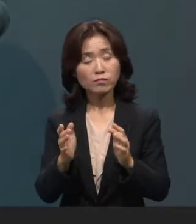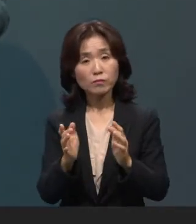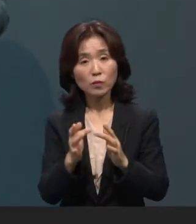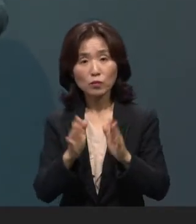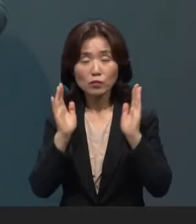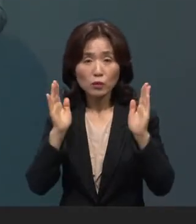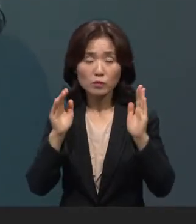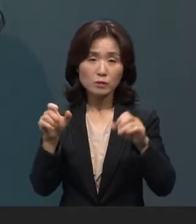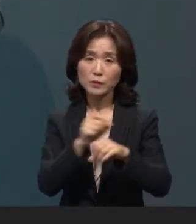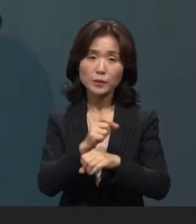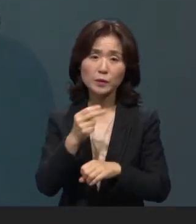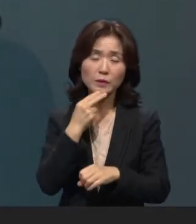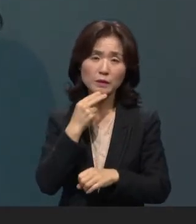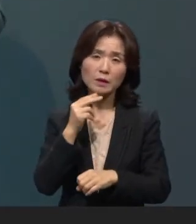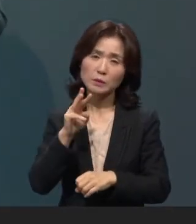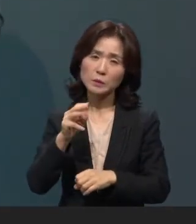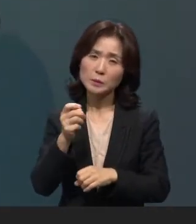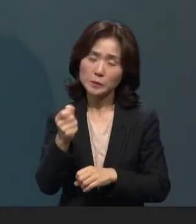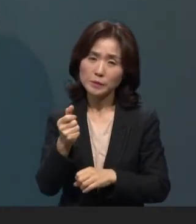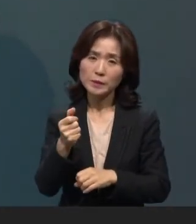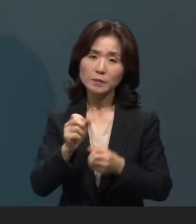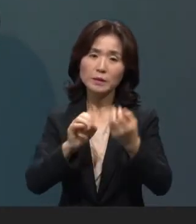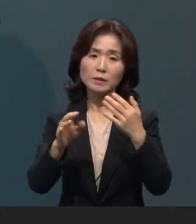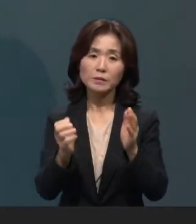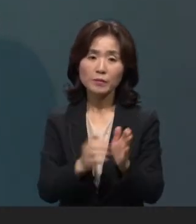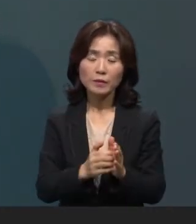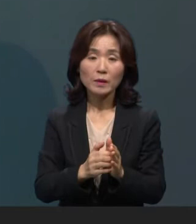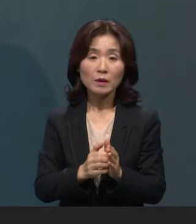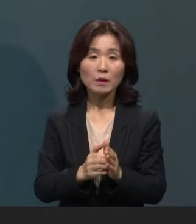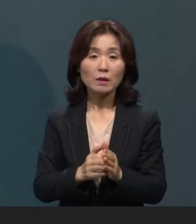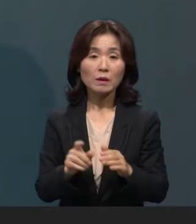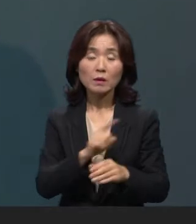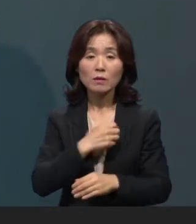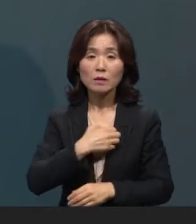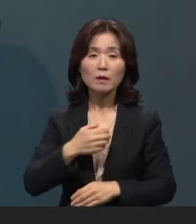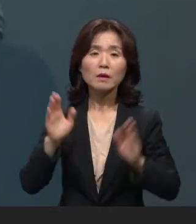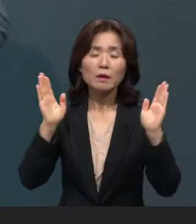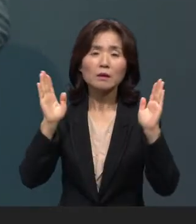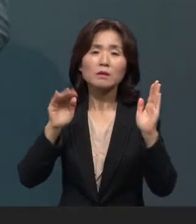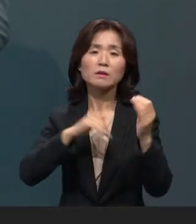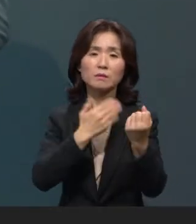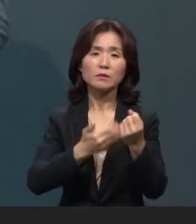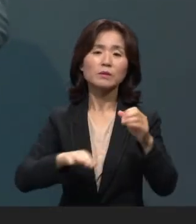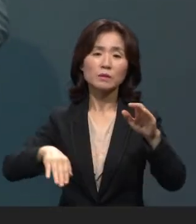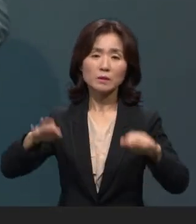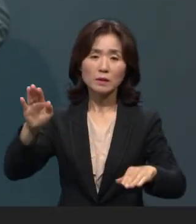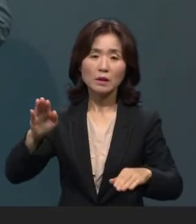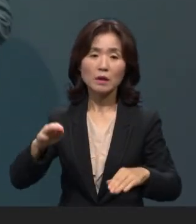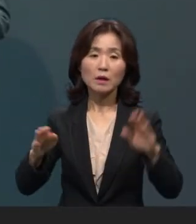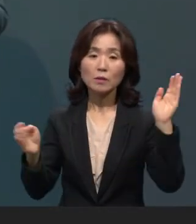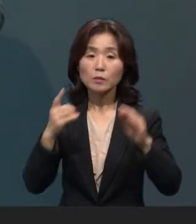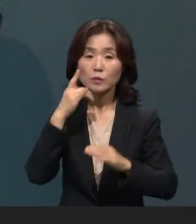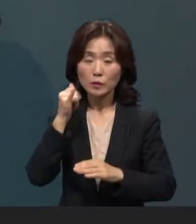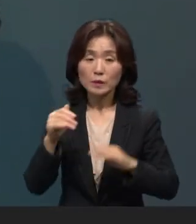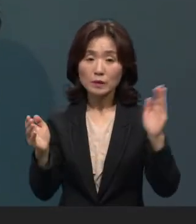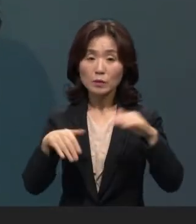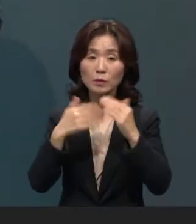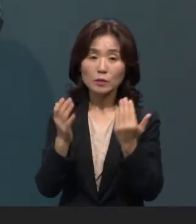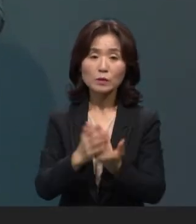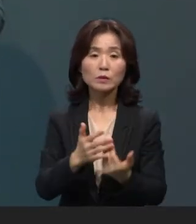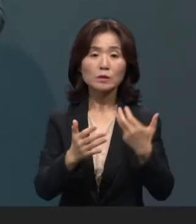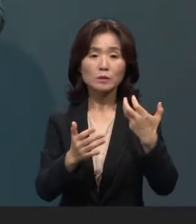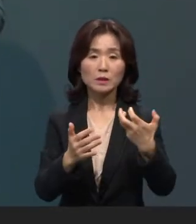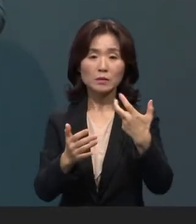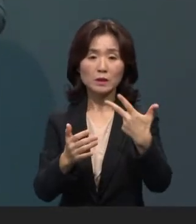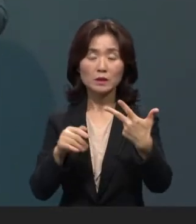우려하는 부분 바로 학력 격차 줘 이 학생과 학부모도 87.8% 그러니까 9명 가운데